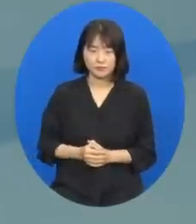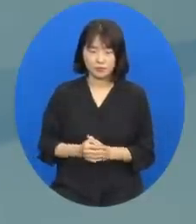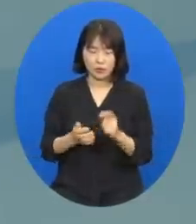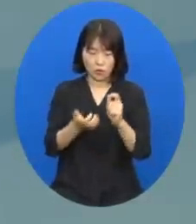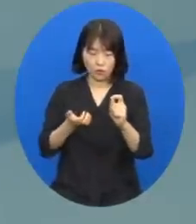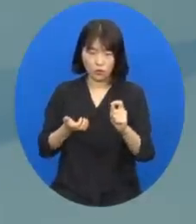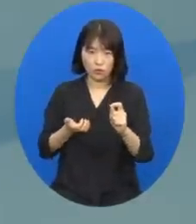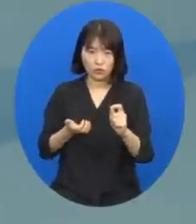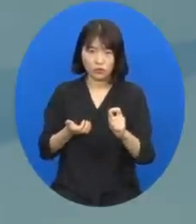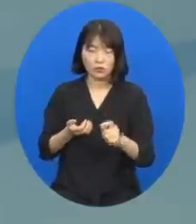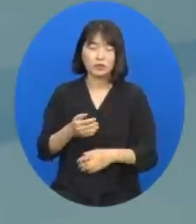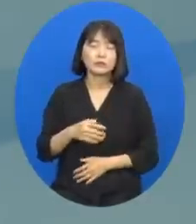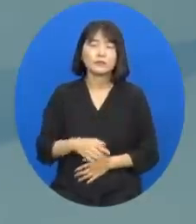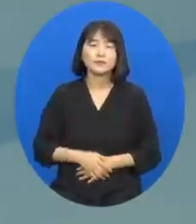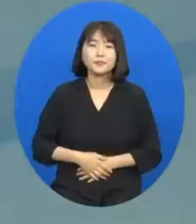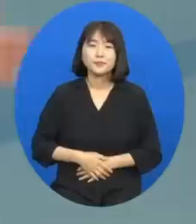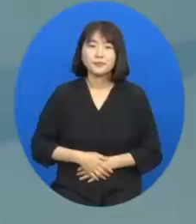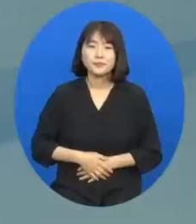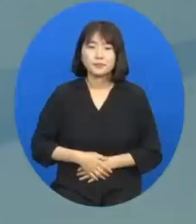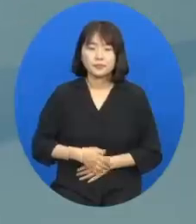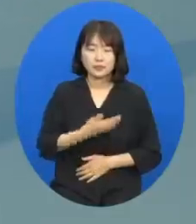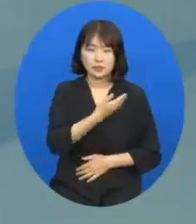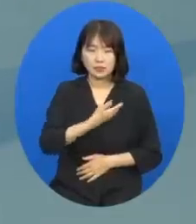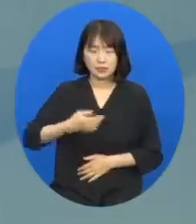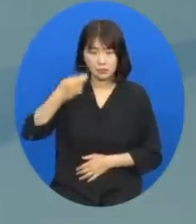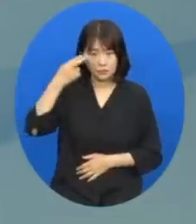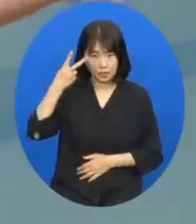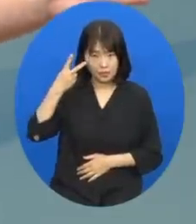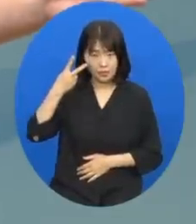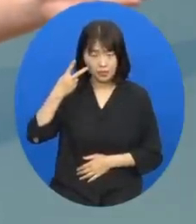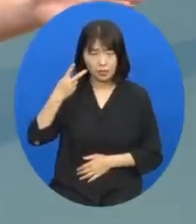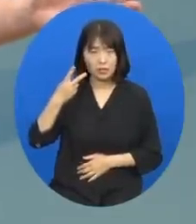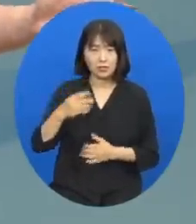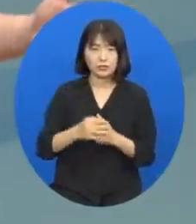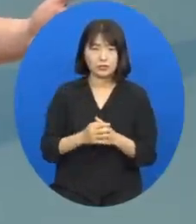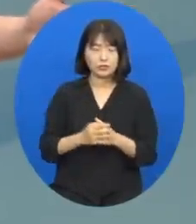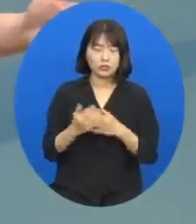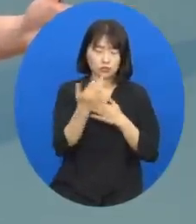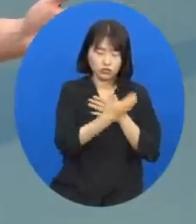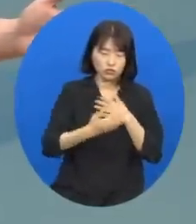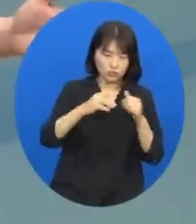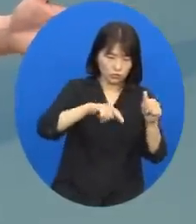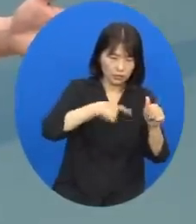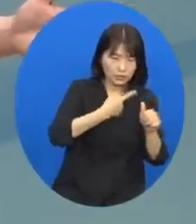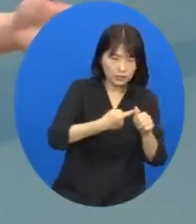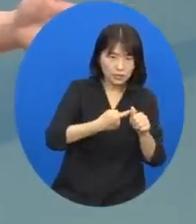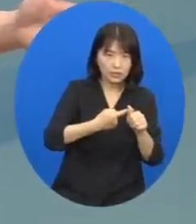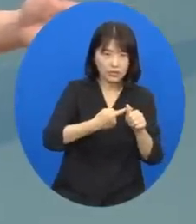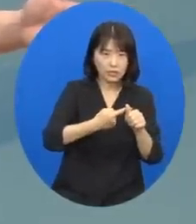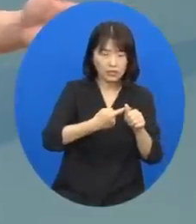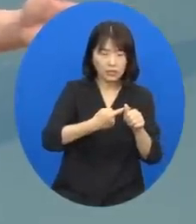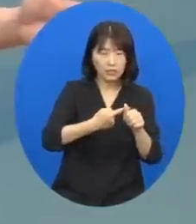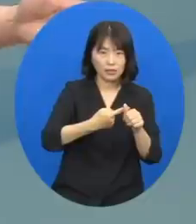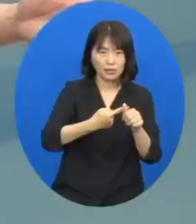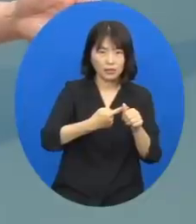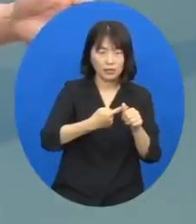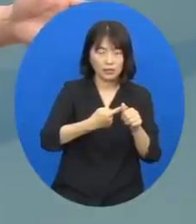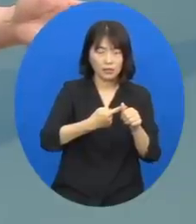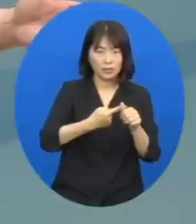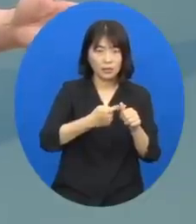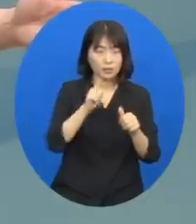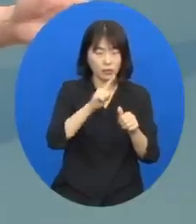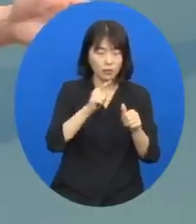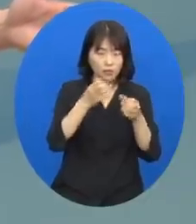바울은 육신에 속한 자와 육에 속한 자를 9분하고 있어요 육신에 속한 자는 거듭난 찜한